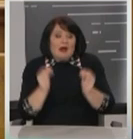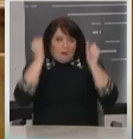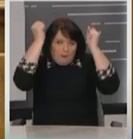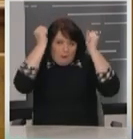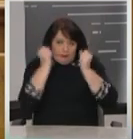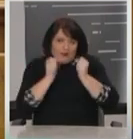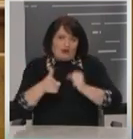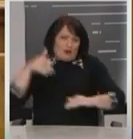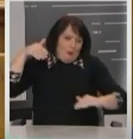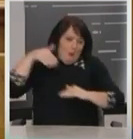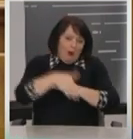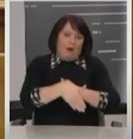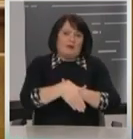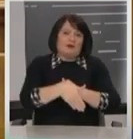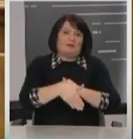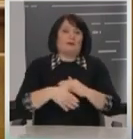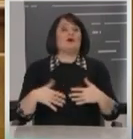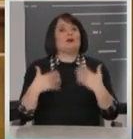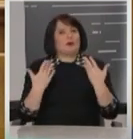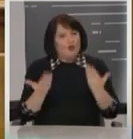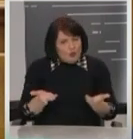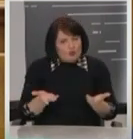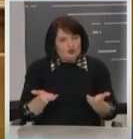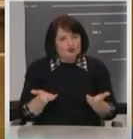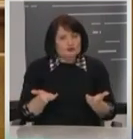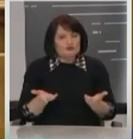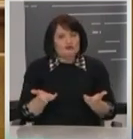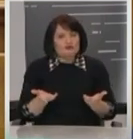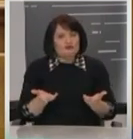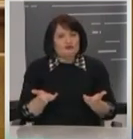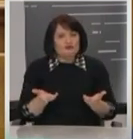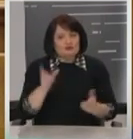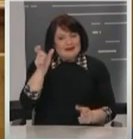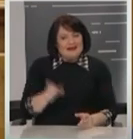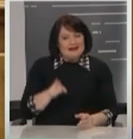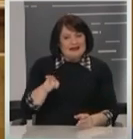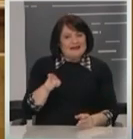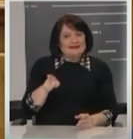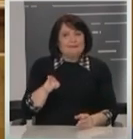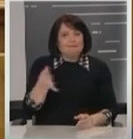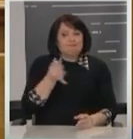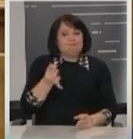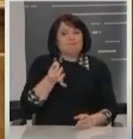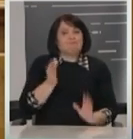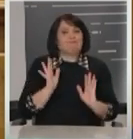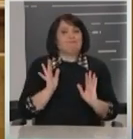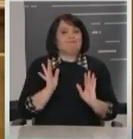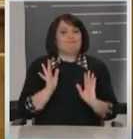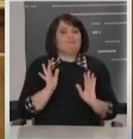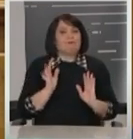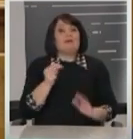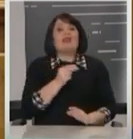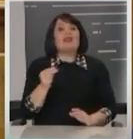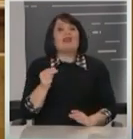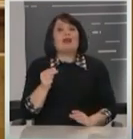χώρας? Κι όμως, που καταλαβαίνω ότι είστε ακόμα πιο φιδωλός, είναι στο